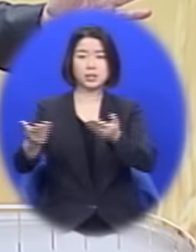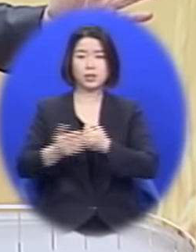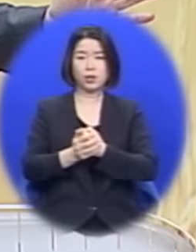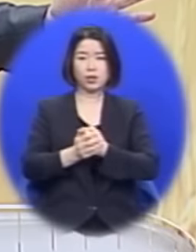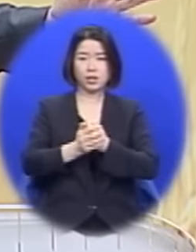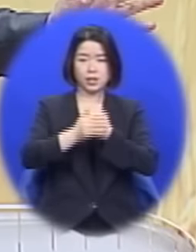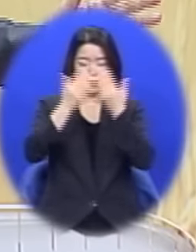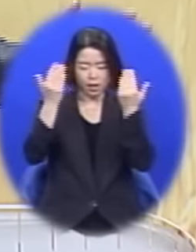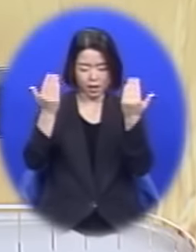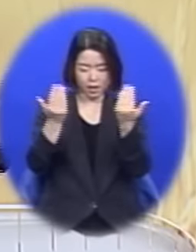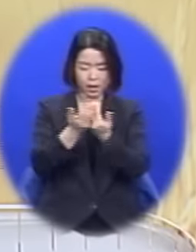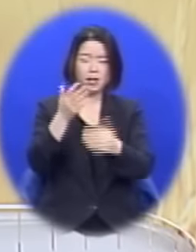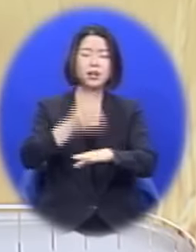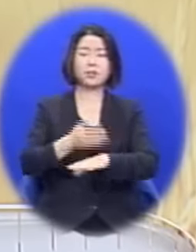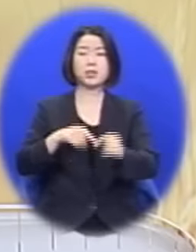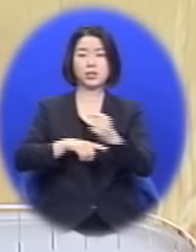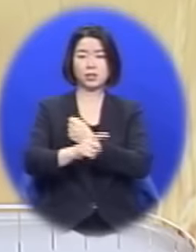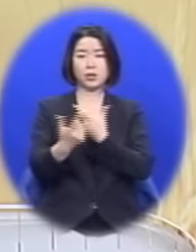감사하다는 뜻이에요.